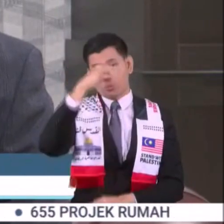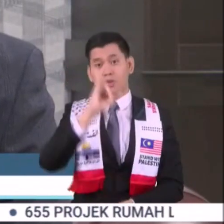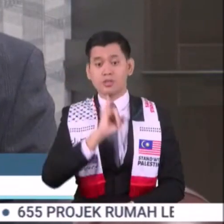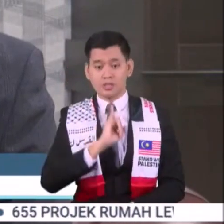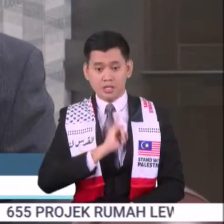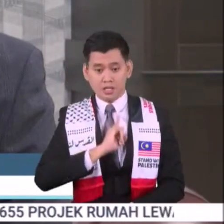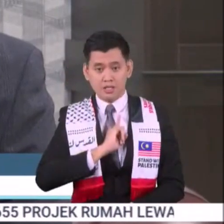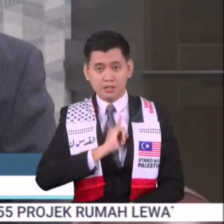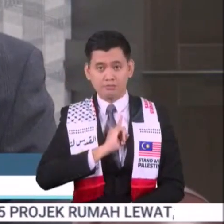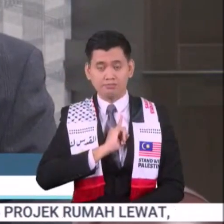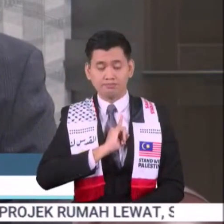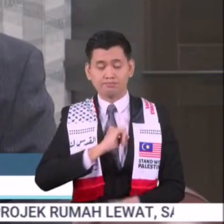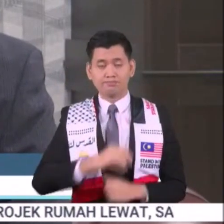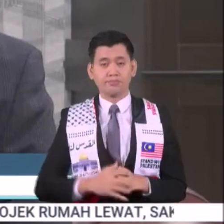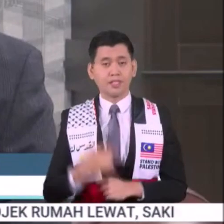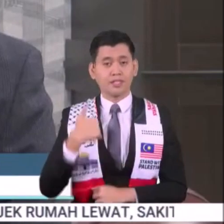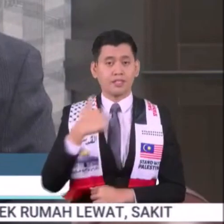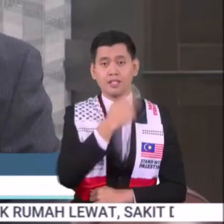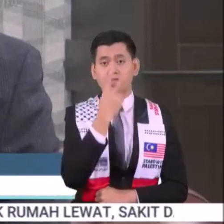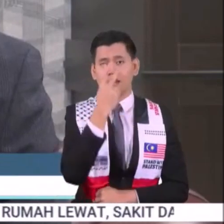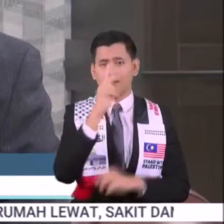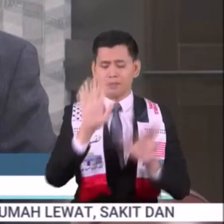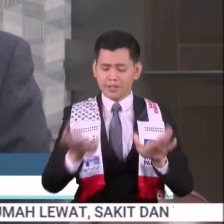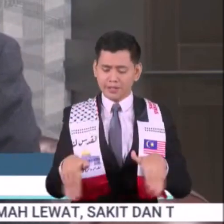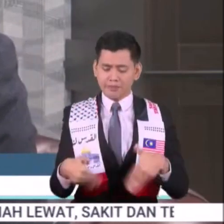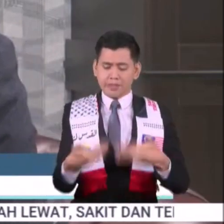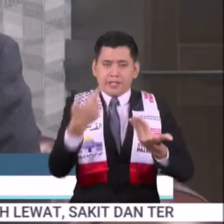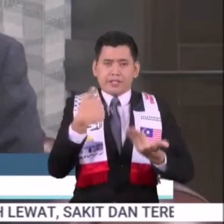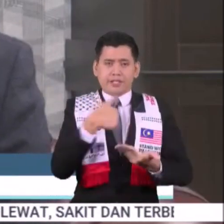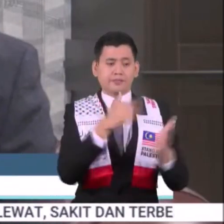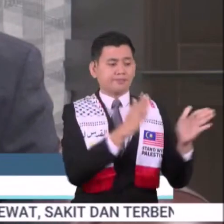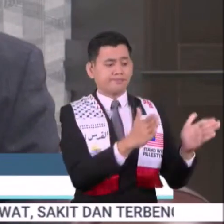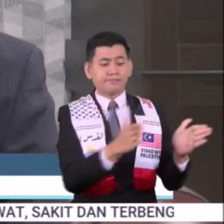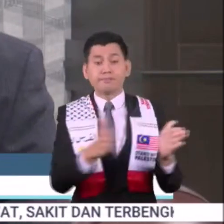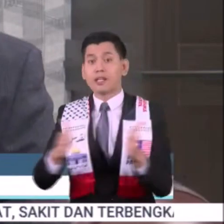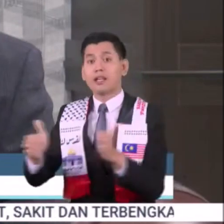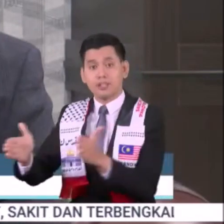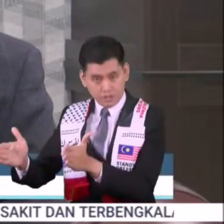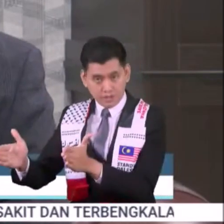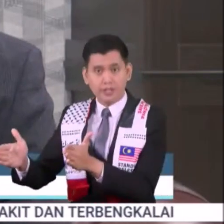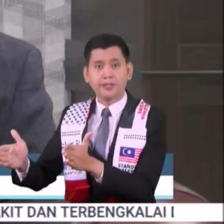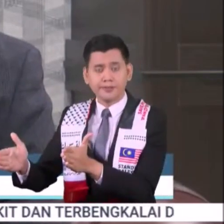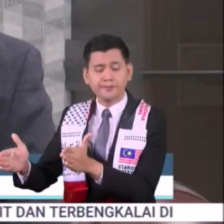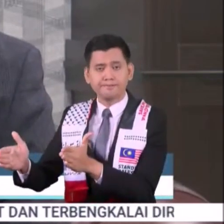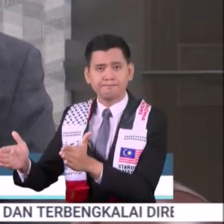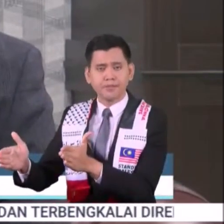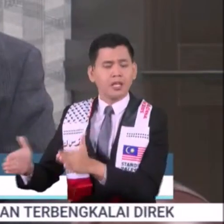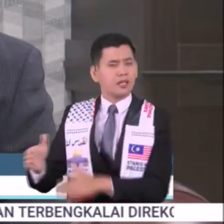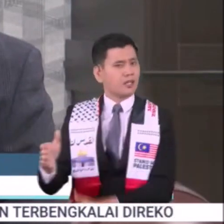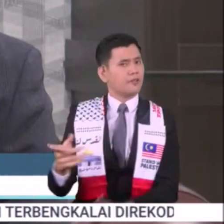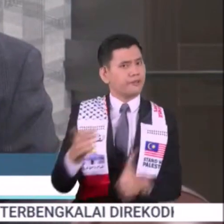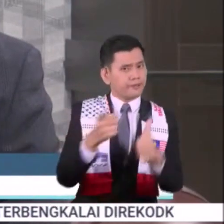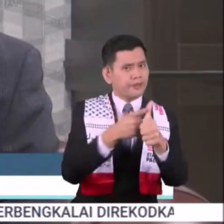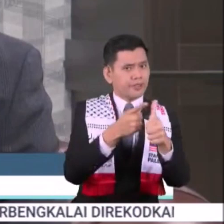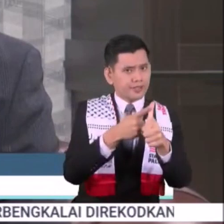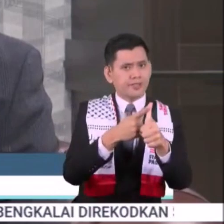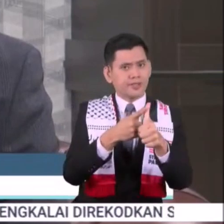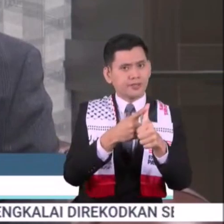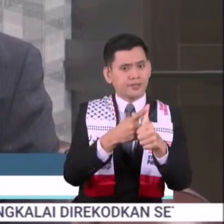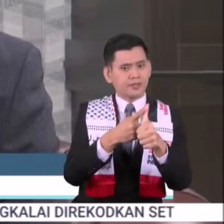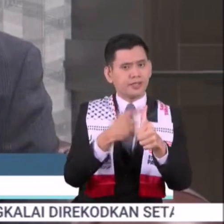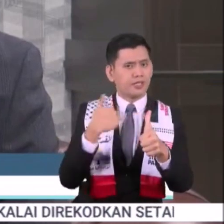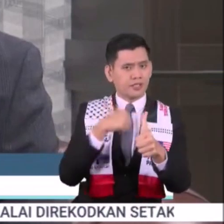bagi untuk kita melihat macam mana kita nak merancang, salah satu perkara yang perlu kita ada adalah